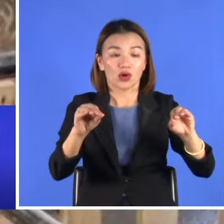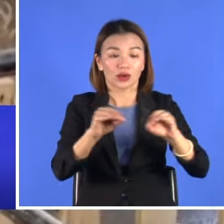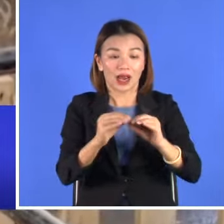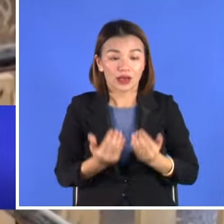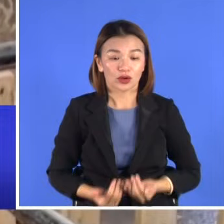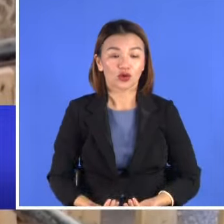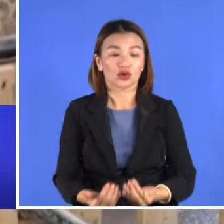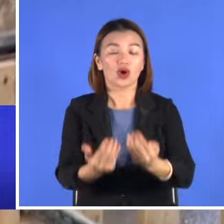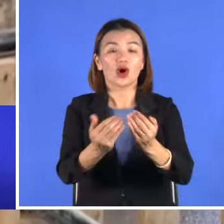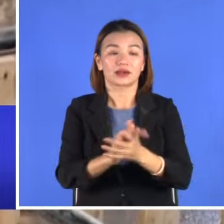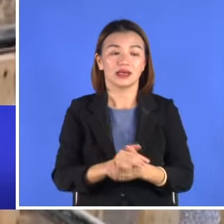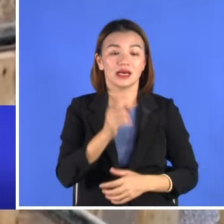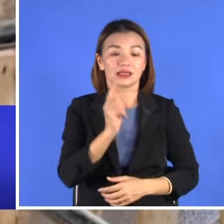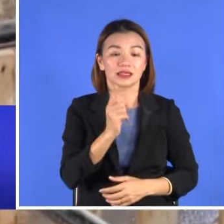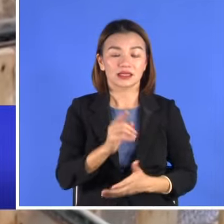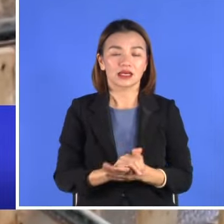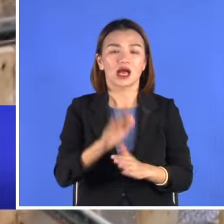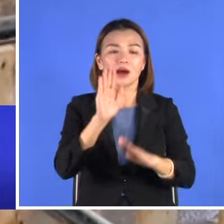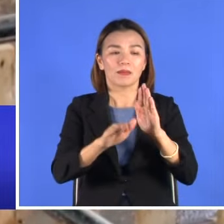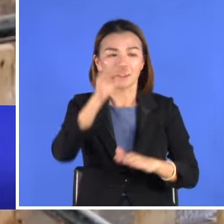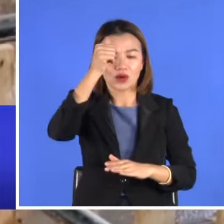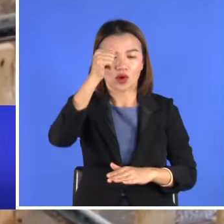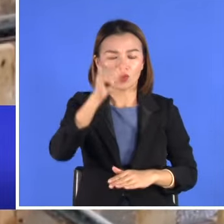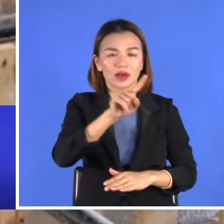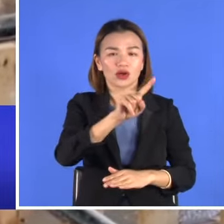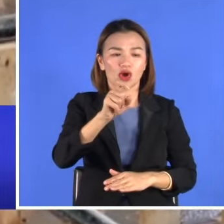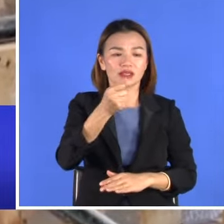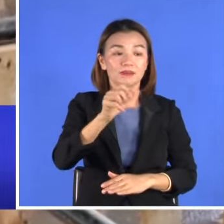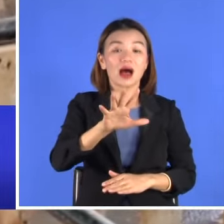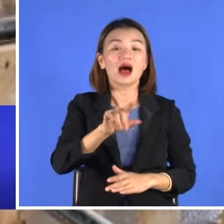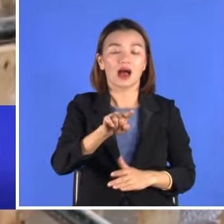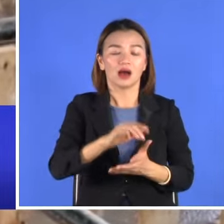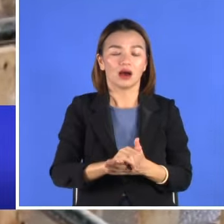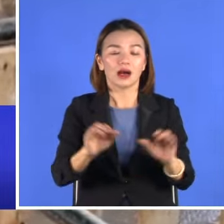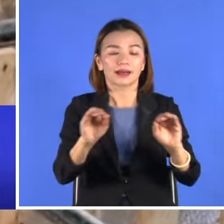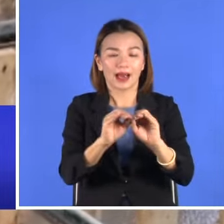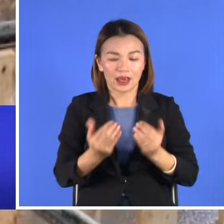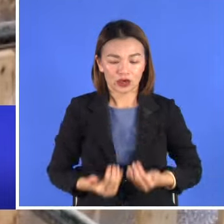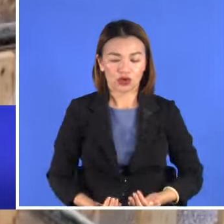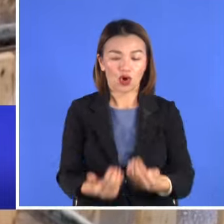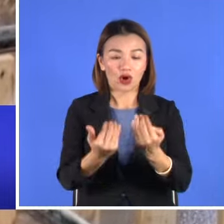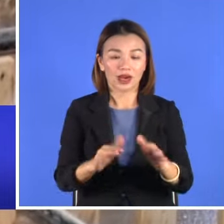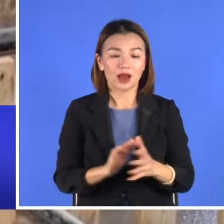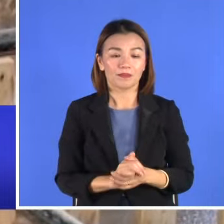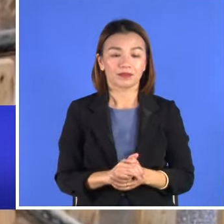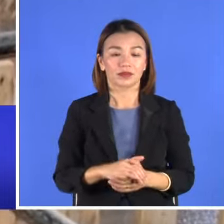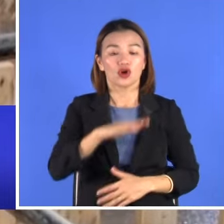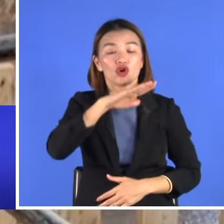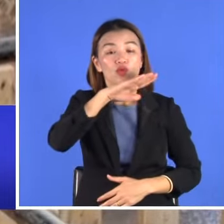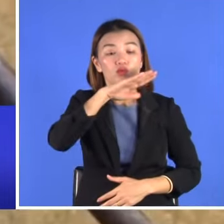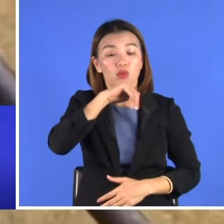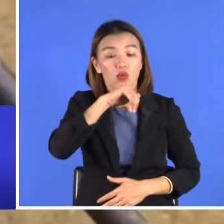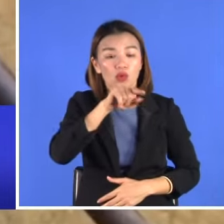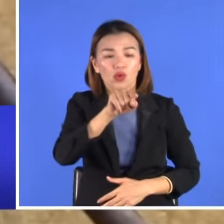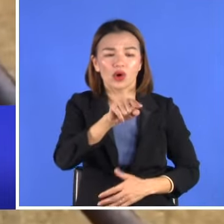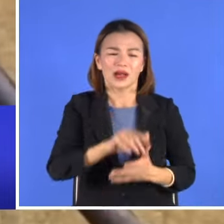ปกติมันก็ตั้งท้องประมาณ 115วันน่ะนะคุณผู้ชมนะมันก็ใกล้คลอดแล้วเนาะทีนี้มันมีอาการซึมแล้วอวัยวะเพศมี